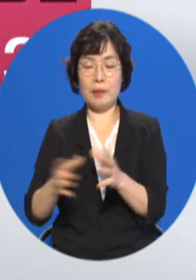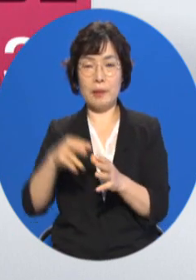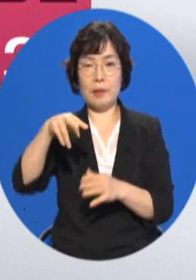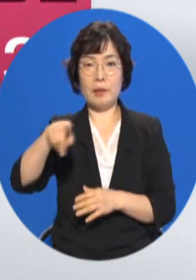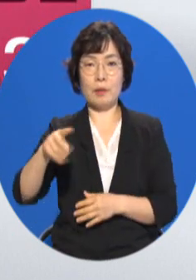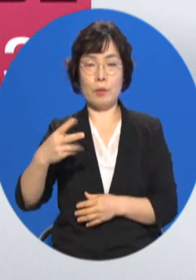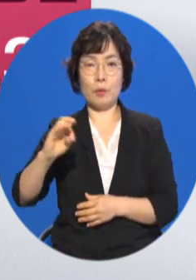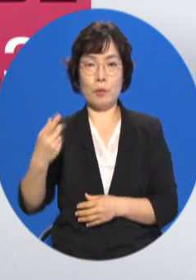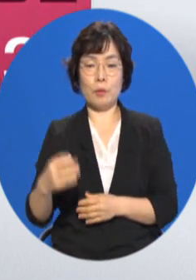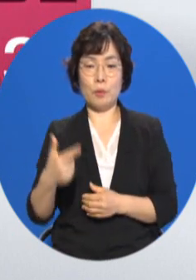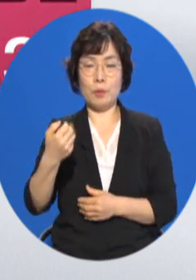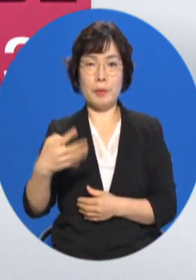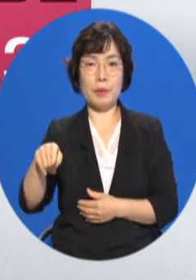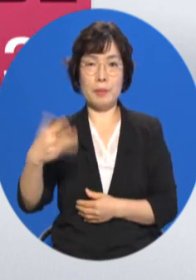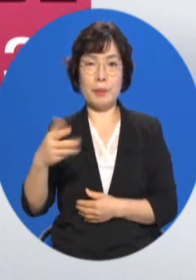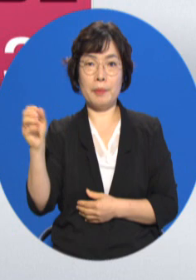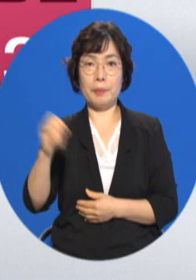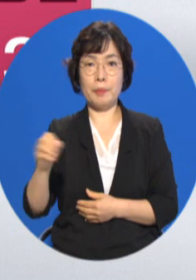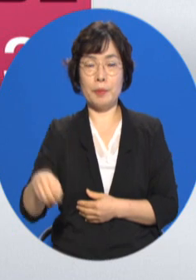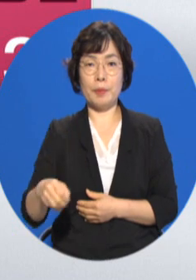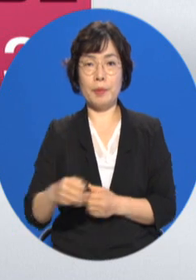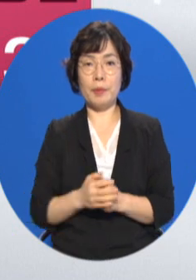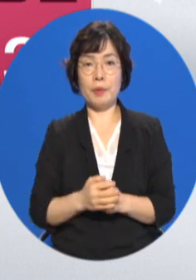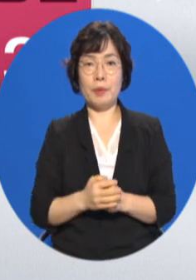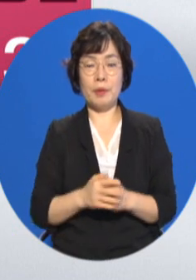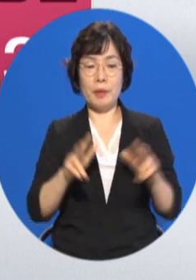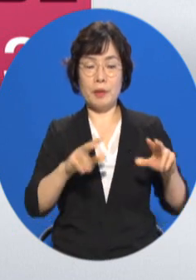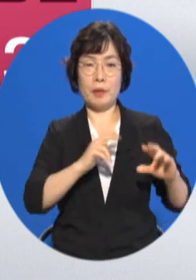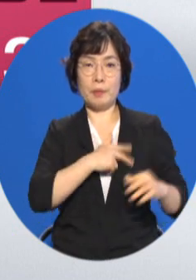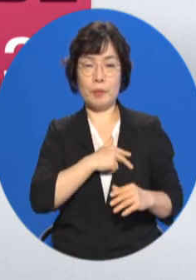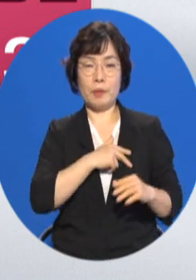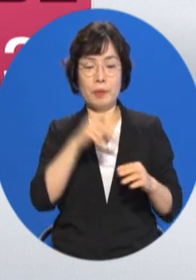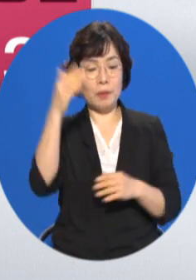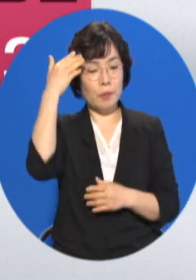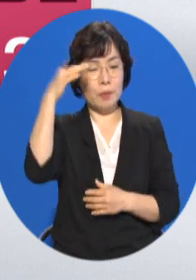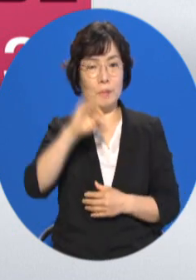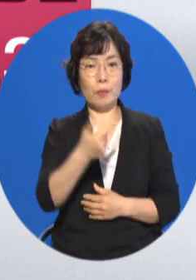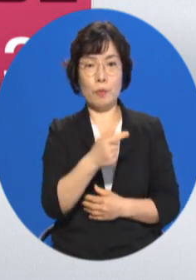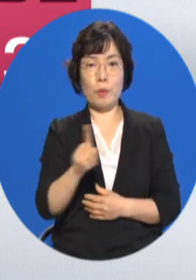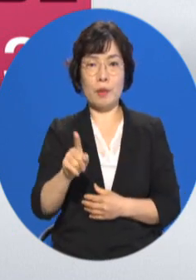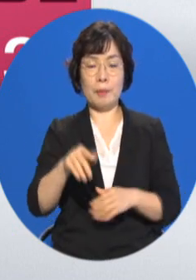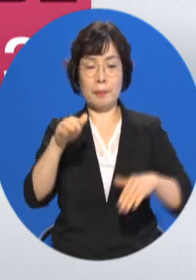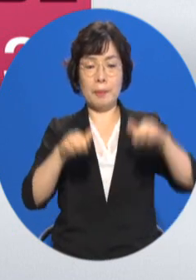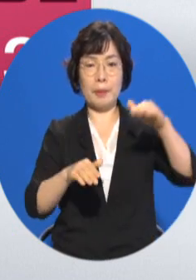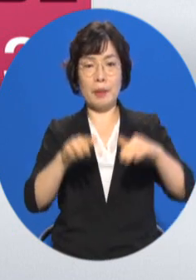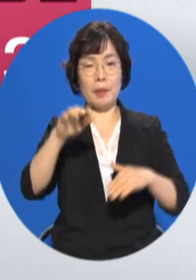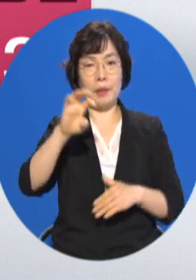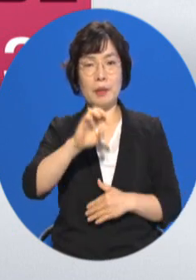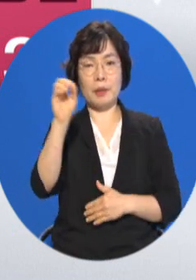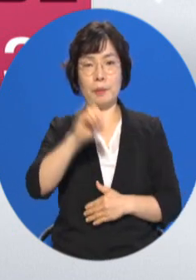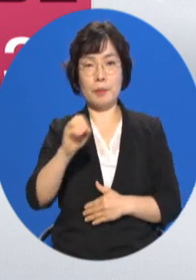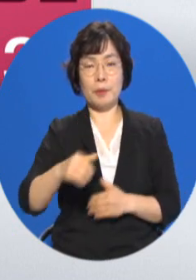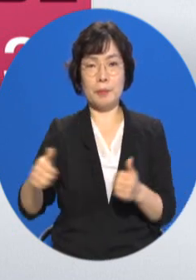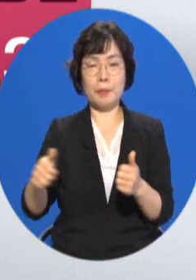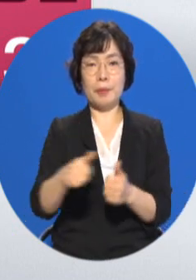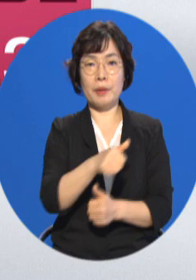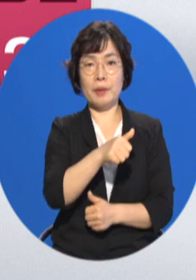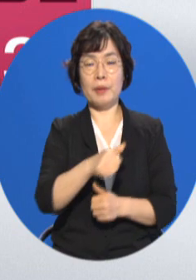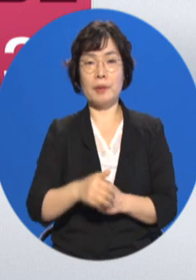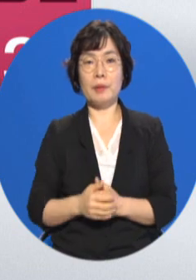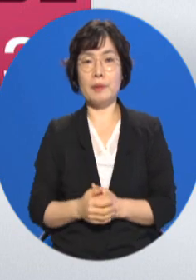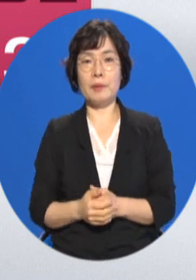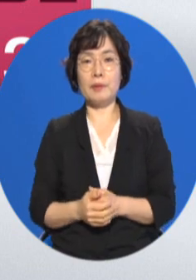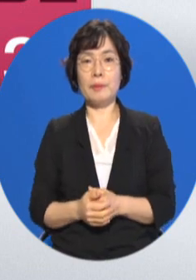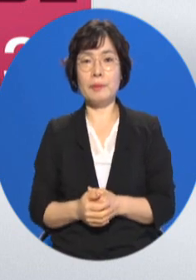서동영 후보가 64.8%의 득표율로 현역 의원인 무소속 정인화 후보와의 격차를 40%포인트 이상 벌이고